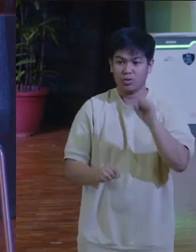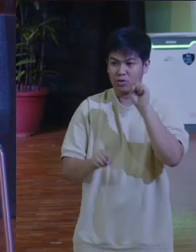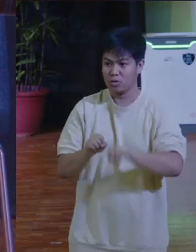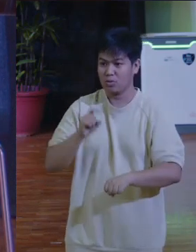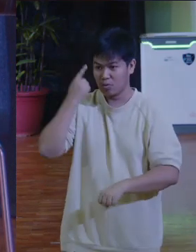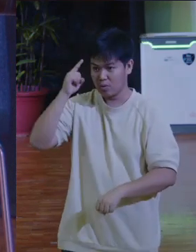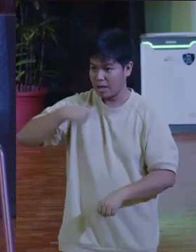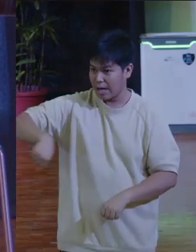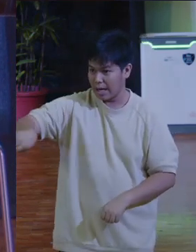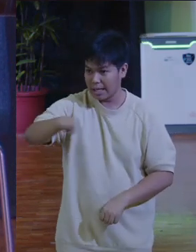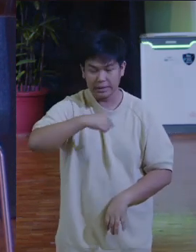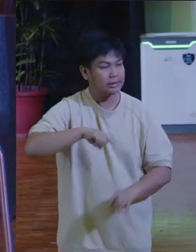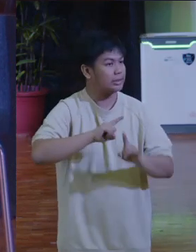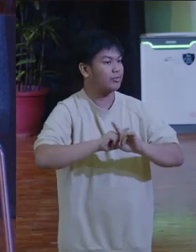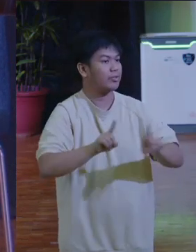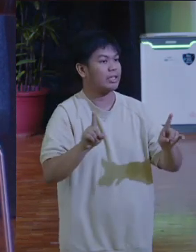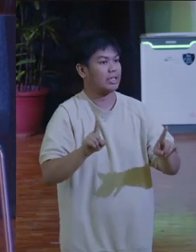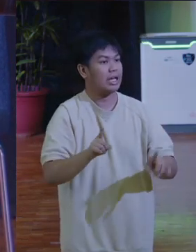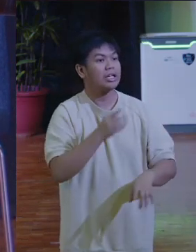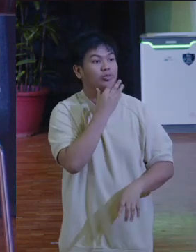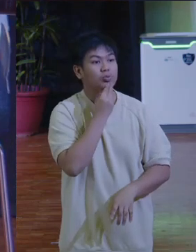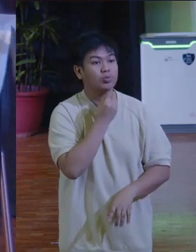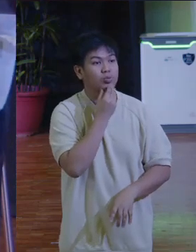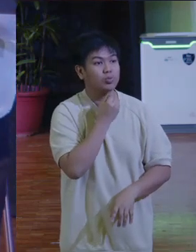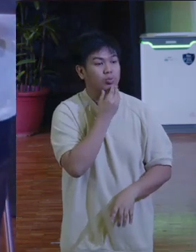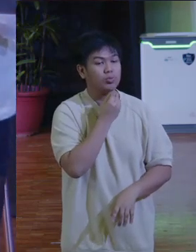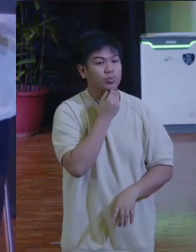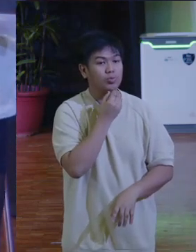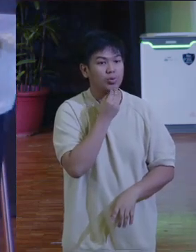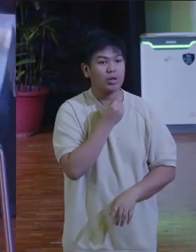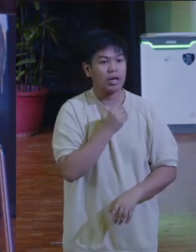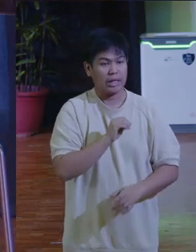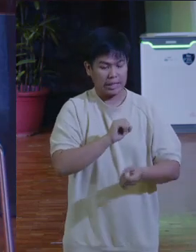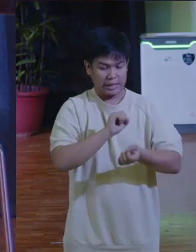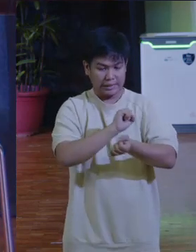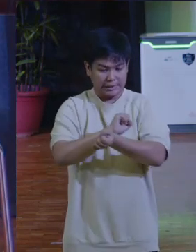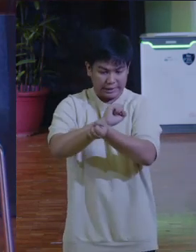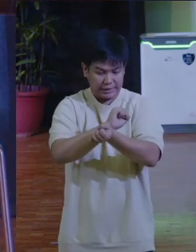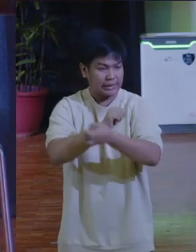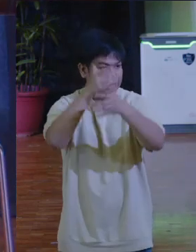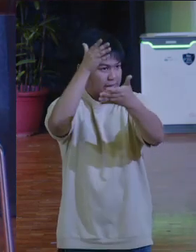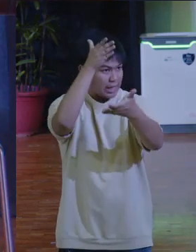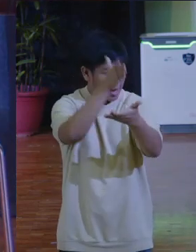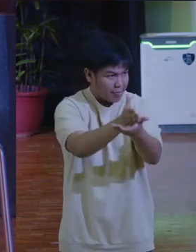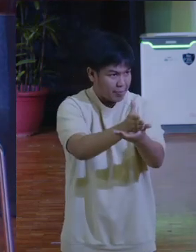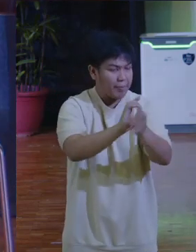sa atin, ito pong freedom na ito, freedom from enslavement from sin.